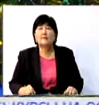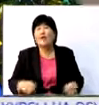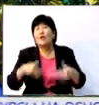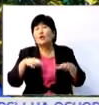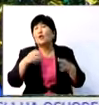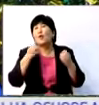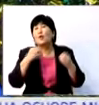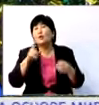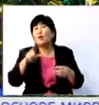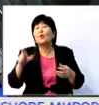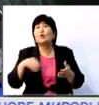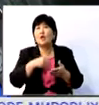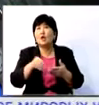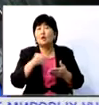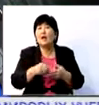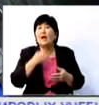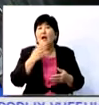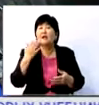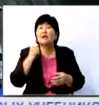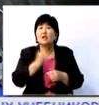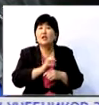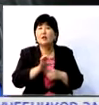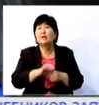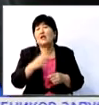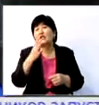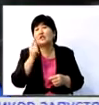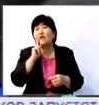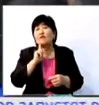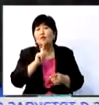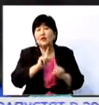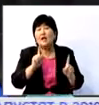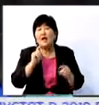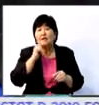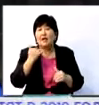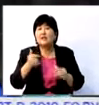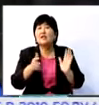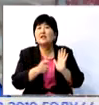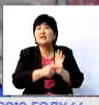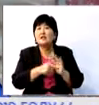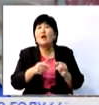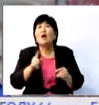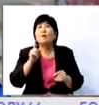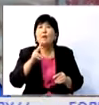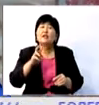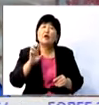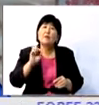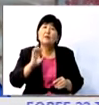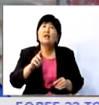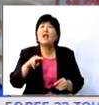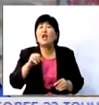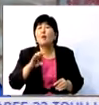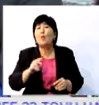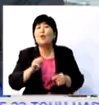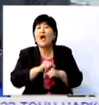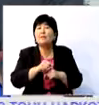Торговля хорошая, люди покупают. Раньше производили лишь 4 вкуса конфет, сейчас их 7. Мятные, барбарис, лимон,